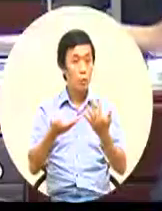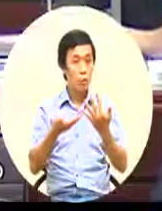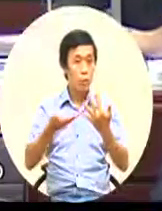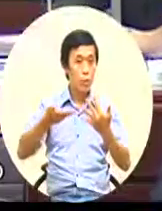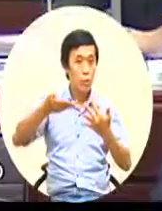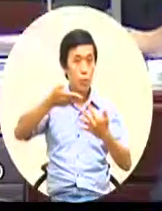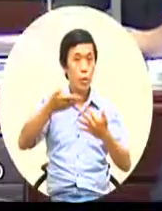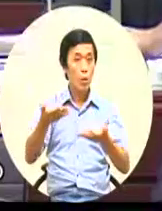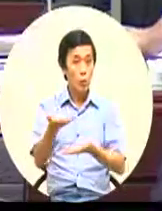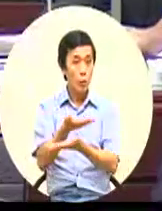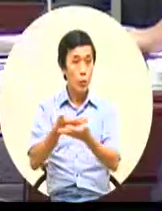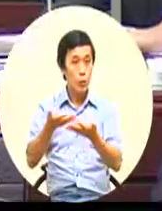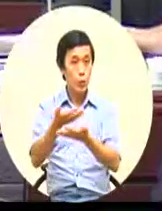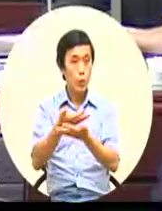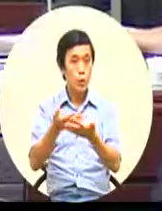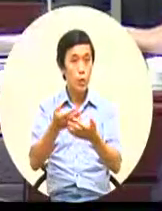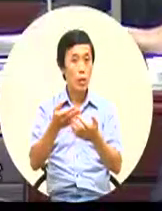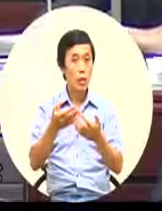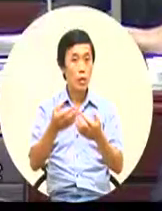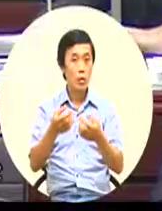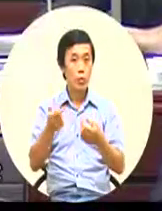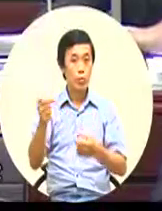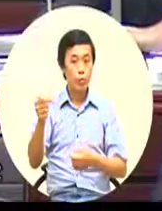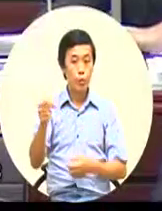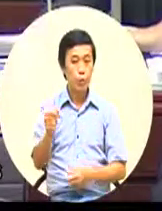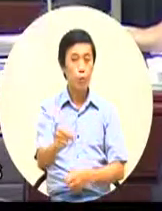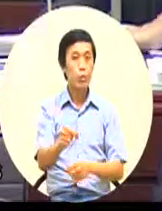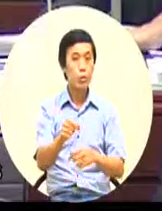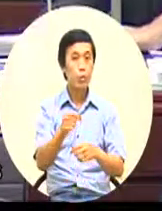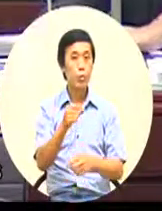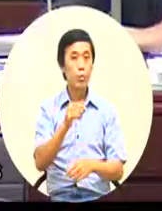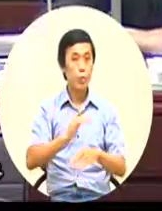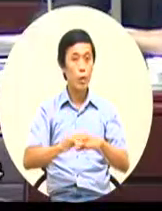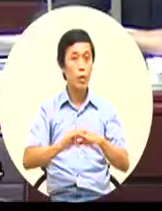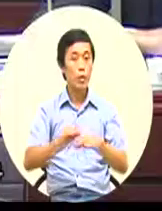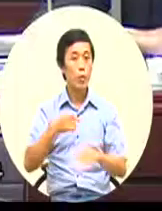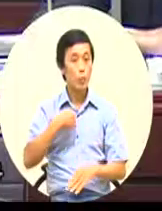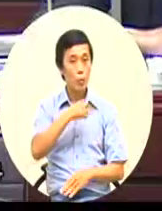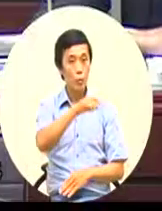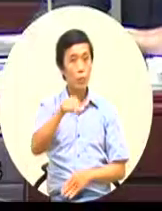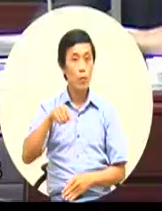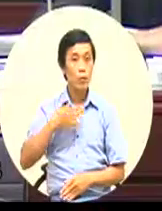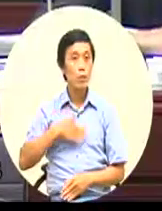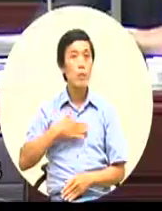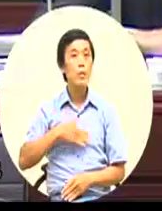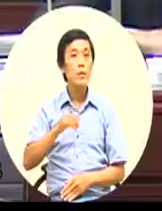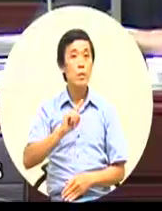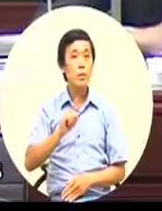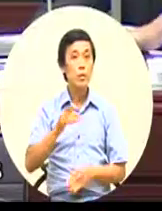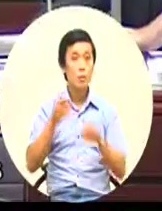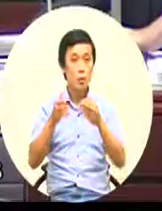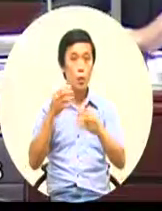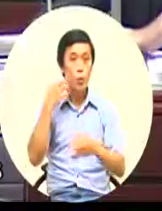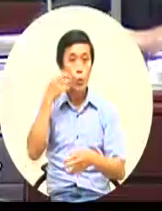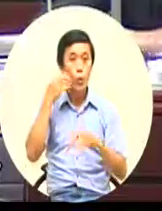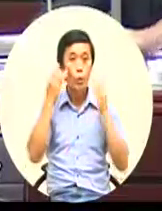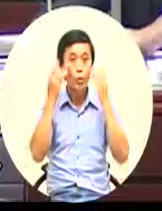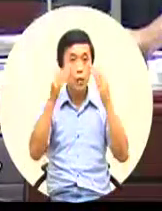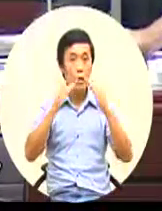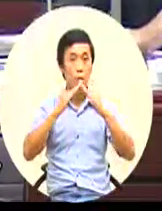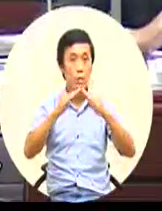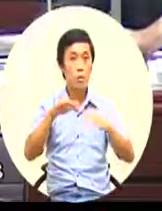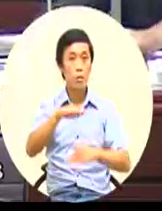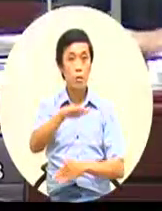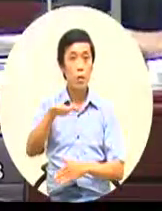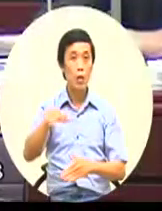调就越来越少。那我们也知道，就是说在整个迄个果菜市场。果菜市场